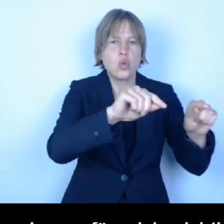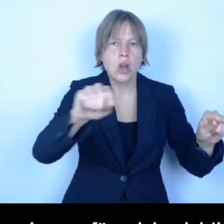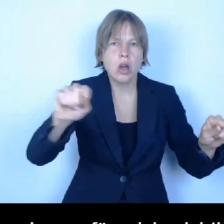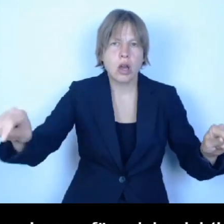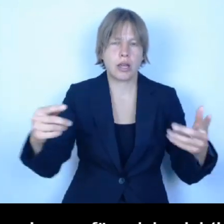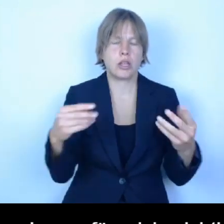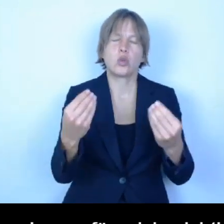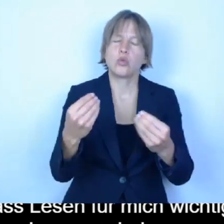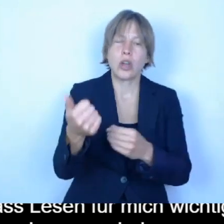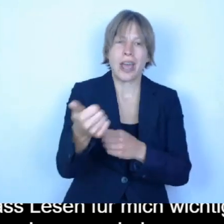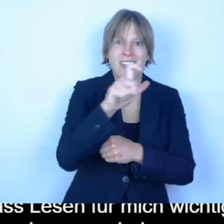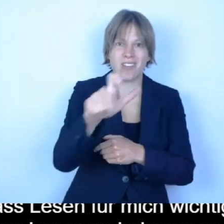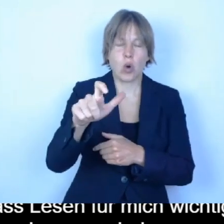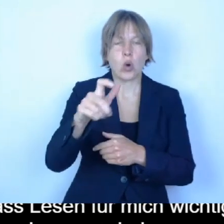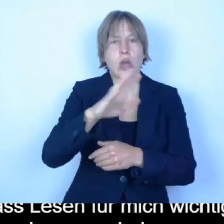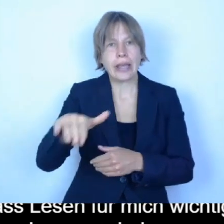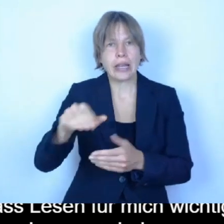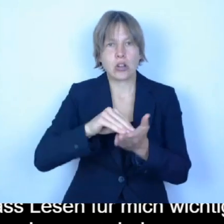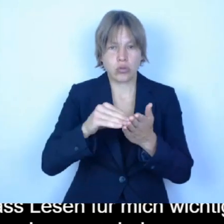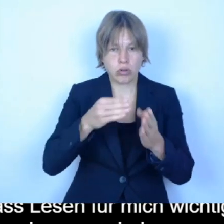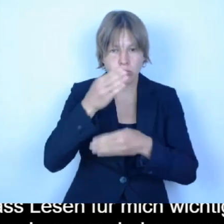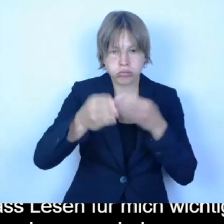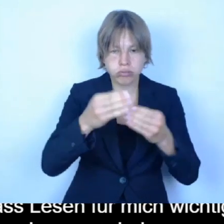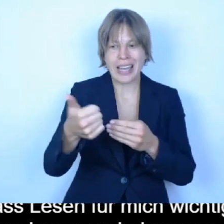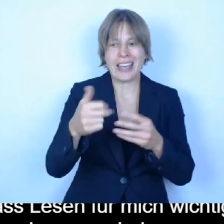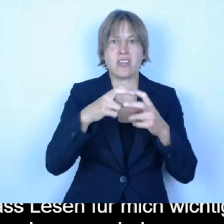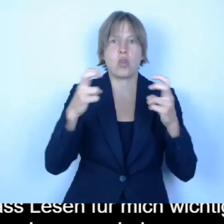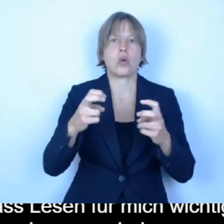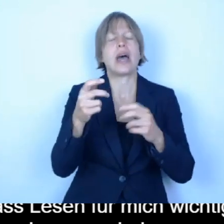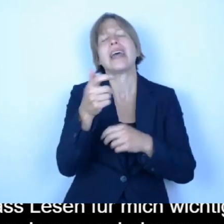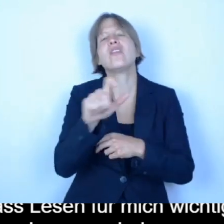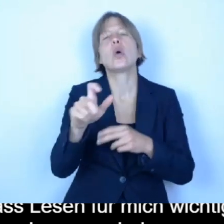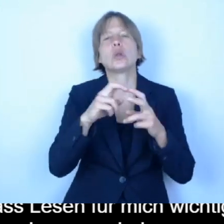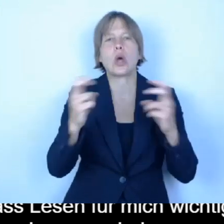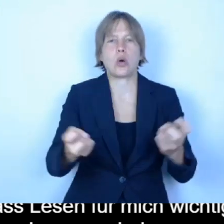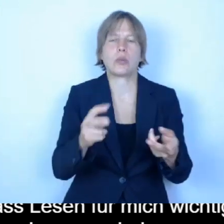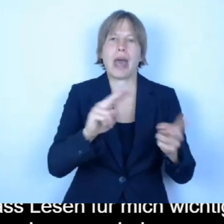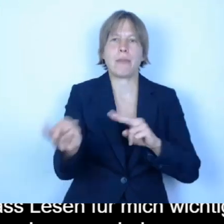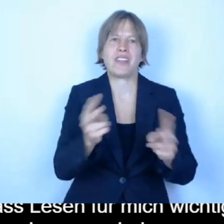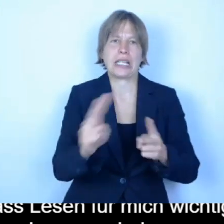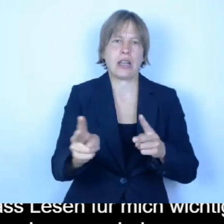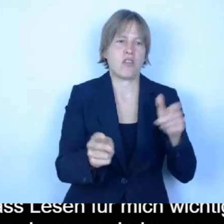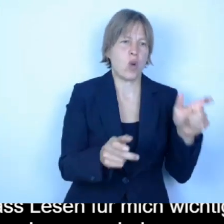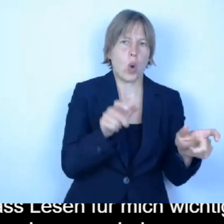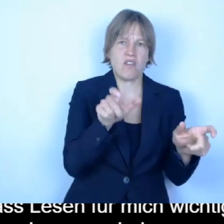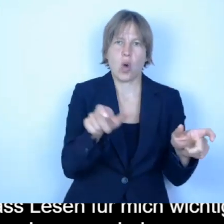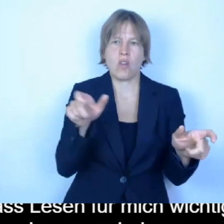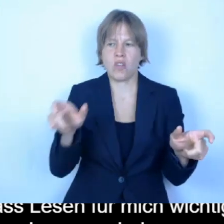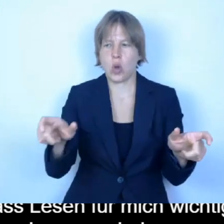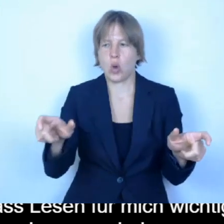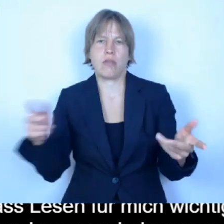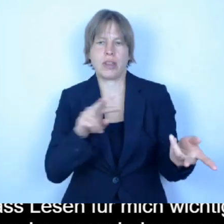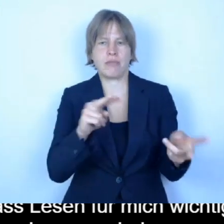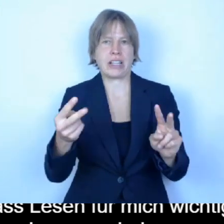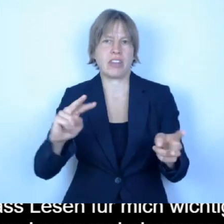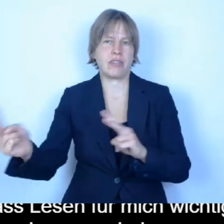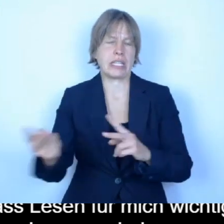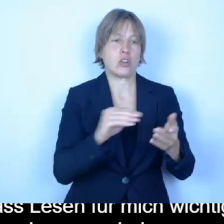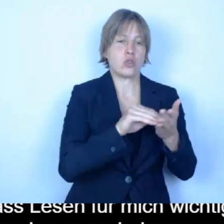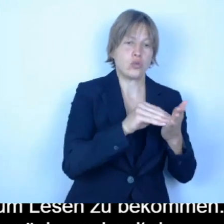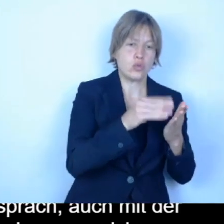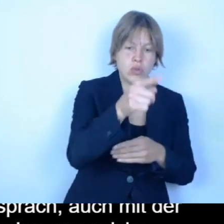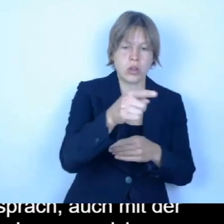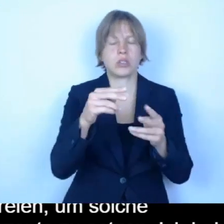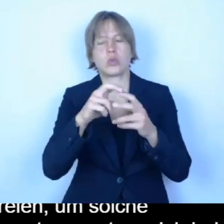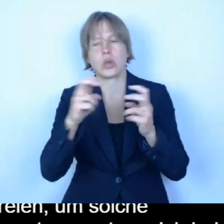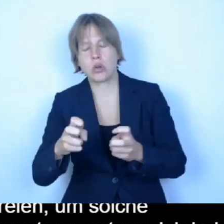zu schaffen. So ein Thema haben wir natürlich mit im Blick und stimmen die Programme gerade miteinander ab. Ist mir ein besonderes Herzensanliegen. Danke, Herr Siebler. Ich habe noch eine Frage